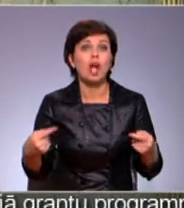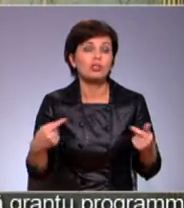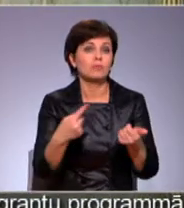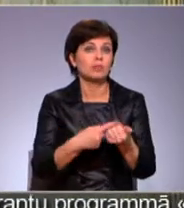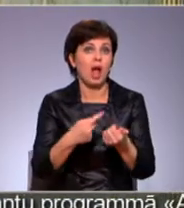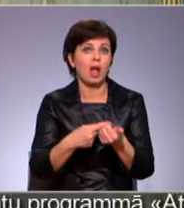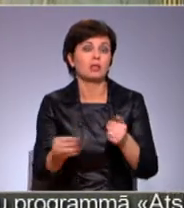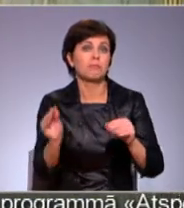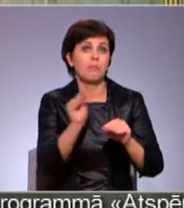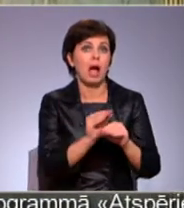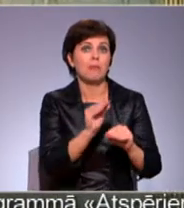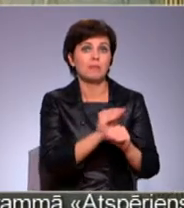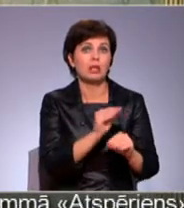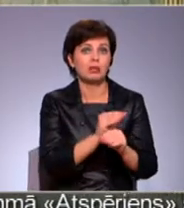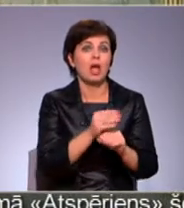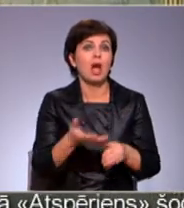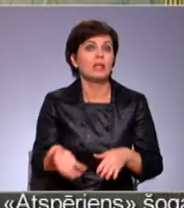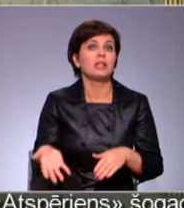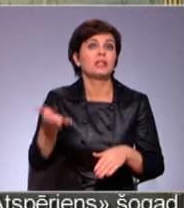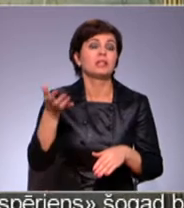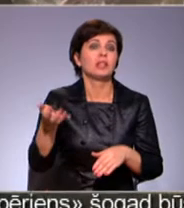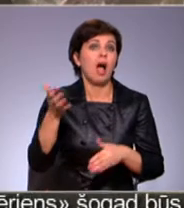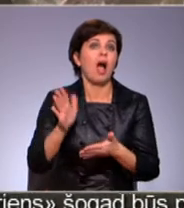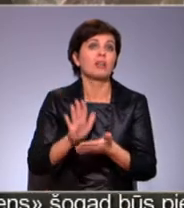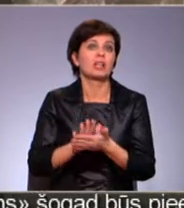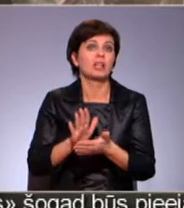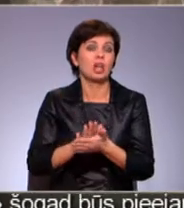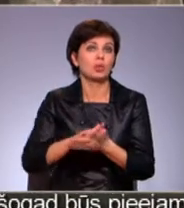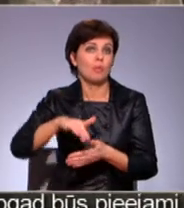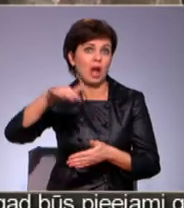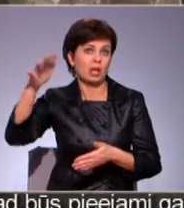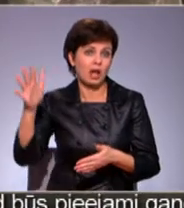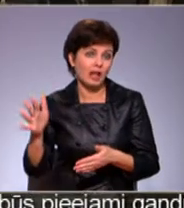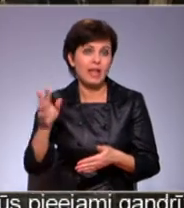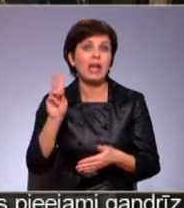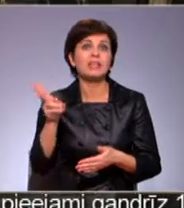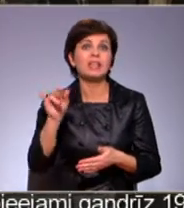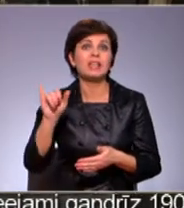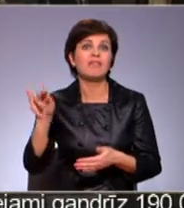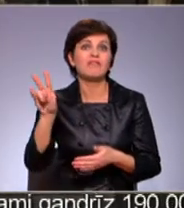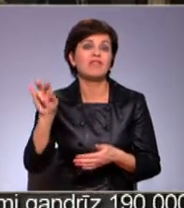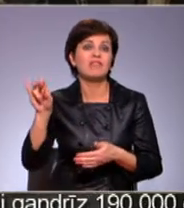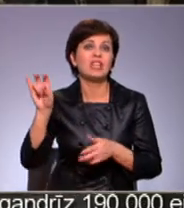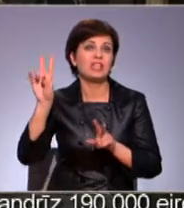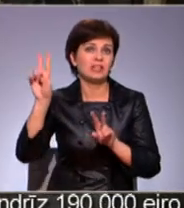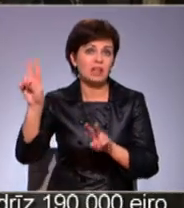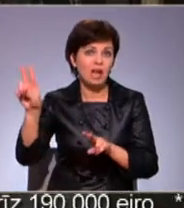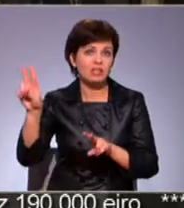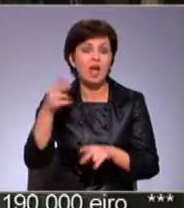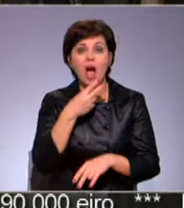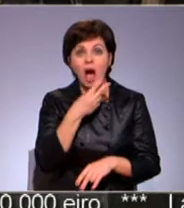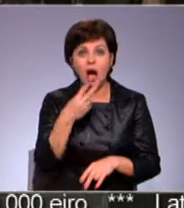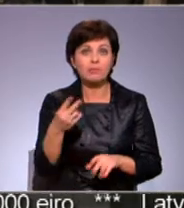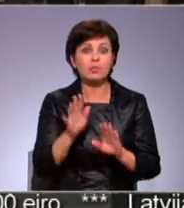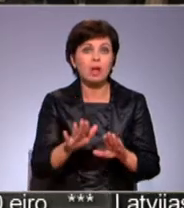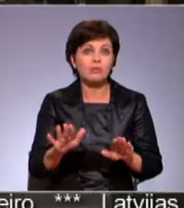nemitīgi papildinās, jo tiek izcelti no atkrituma grēdām. Poligonā Ķīvītes. Lielākie šeit apskatāmie eksponāti